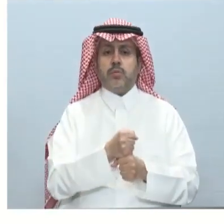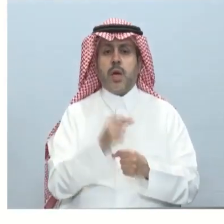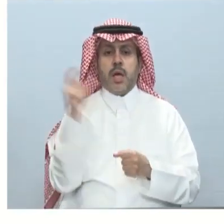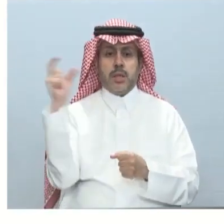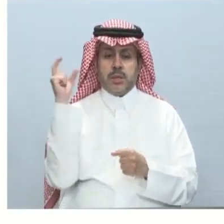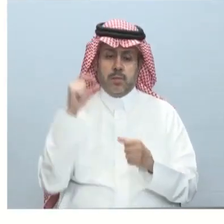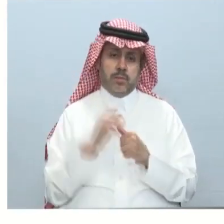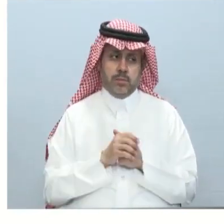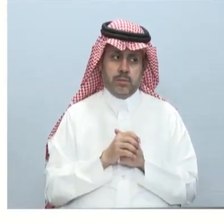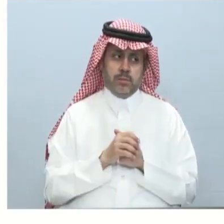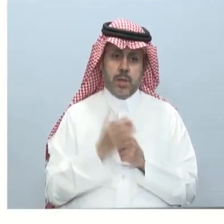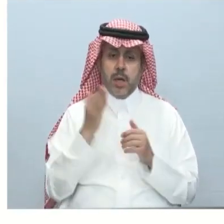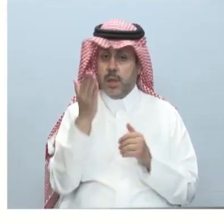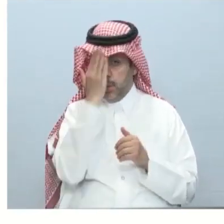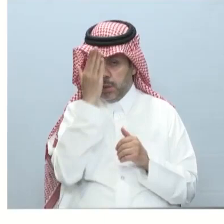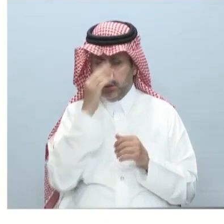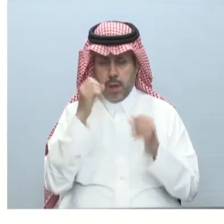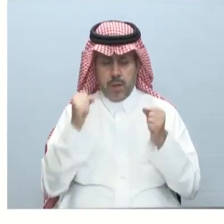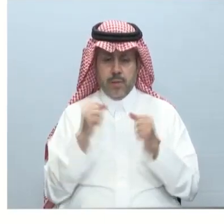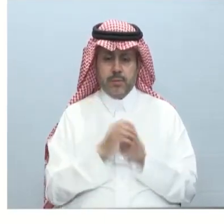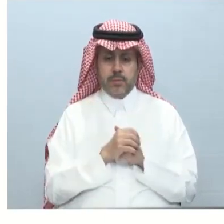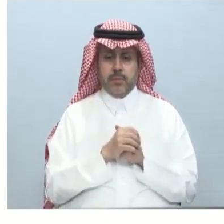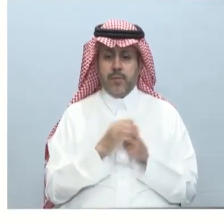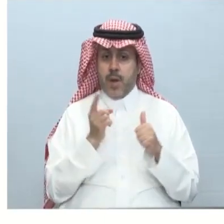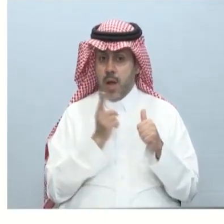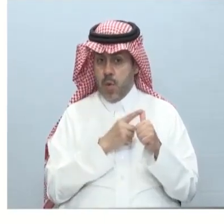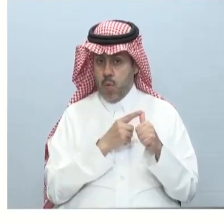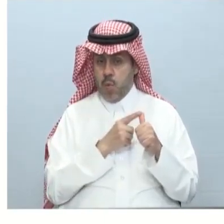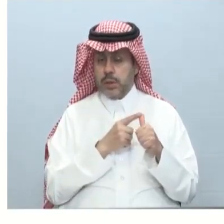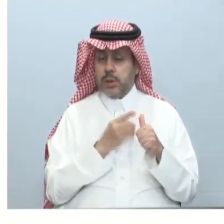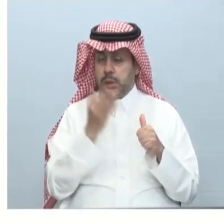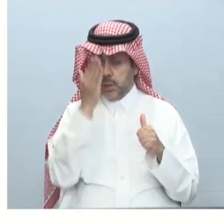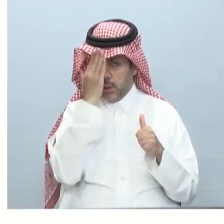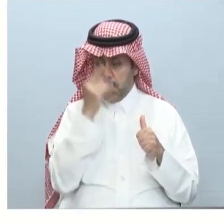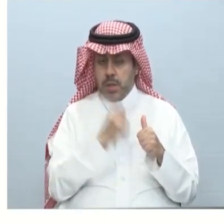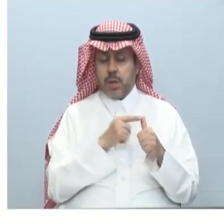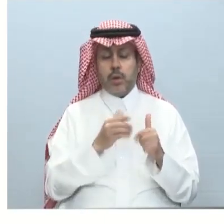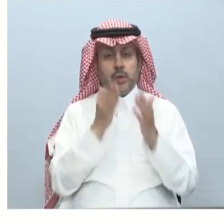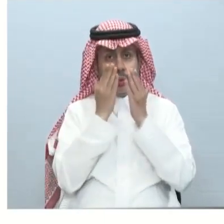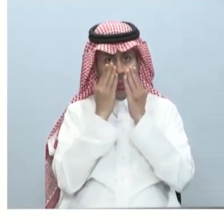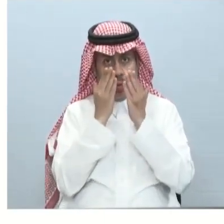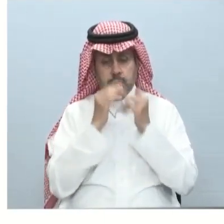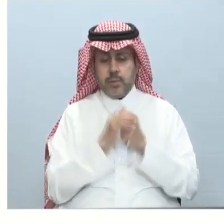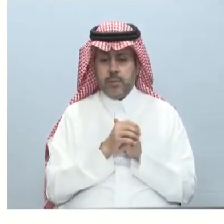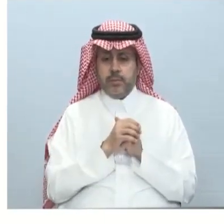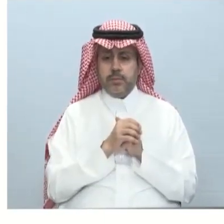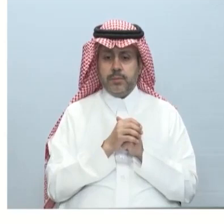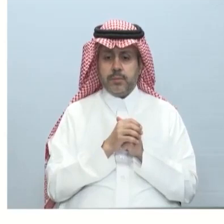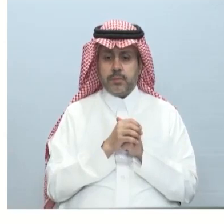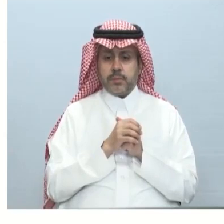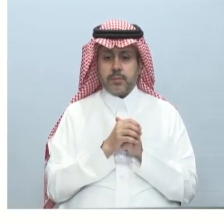هذه العبادات العظيمه نبدا باول اول عباده من العبادات